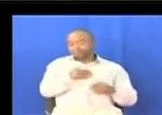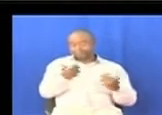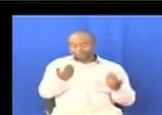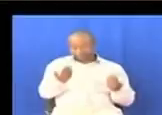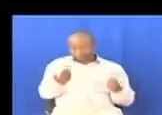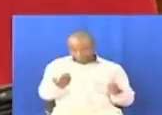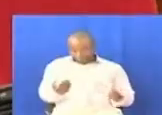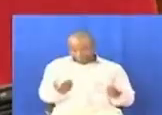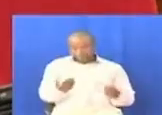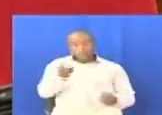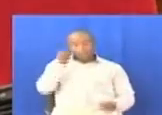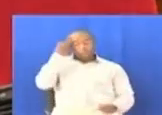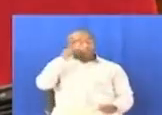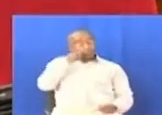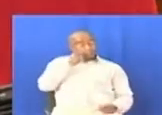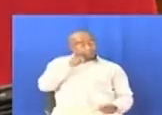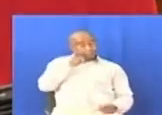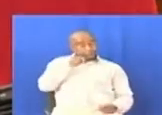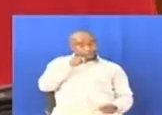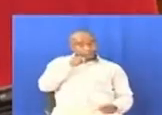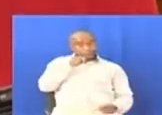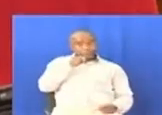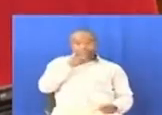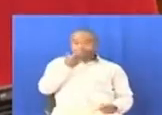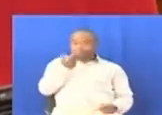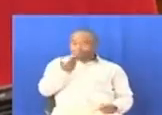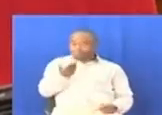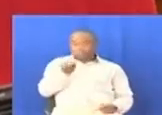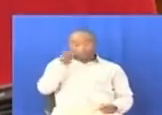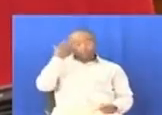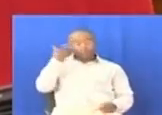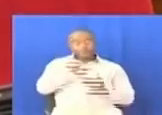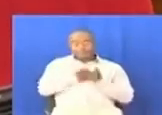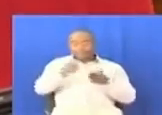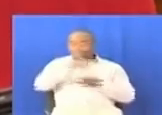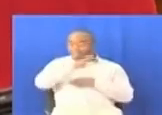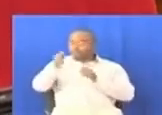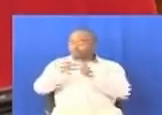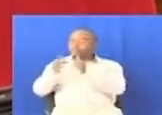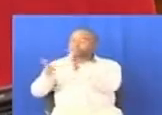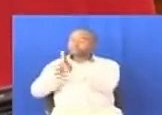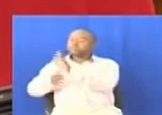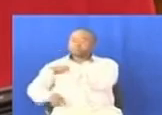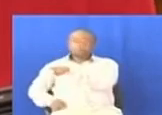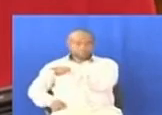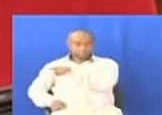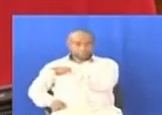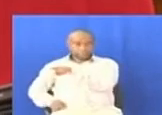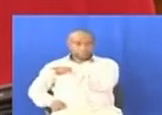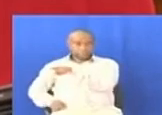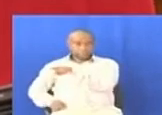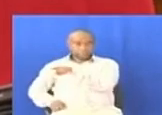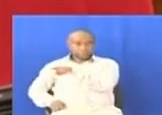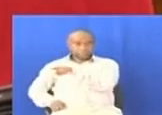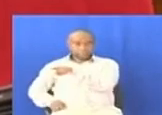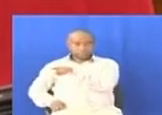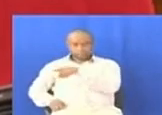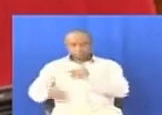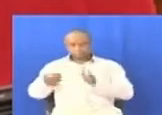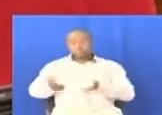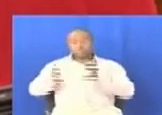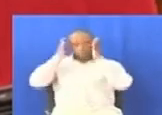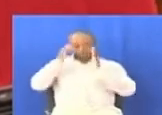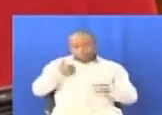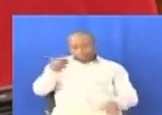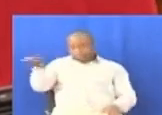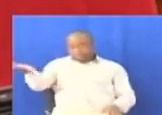dhidi ya janga la ugonjwa wa corona, yani COVID-19. Mheshimiwa Spika,